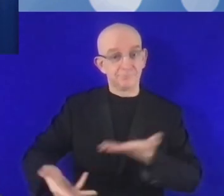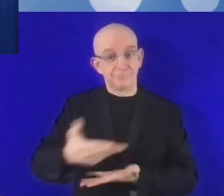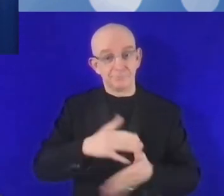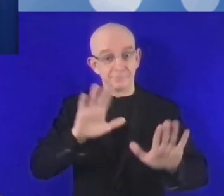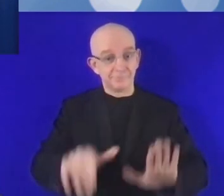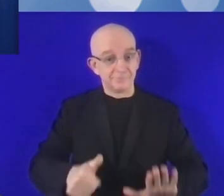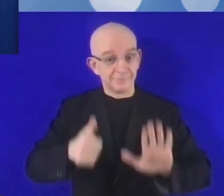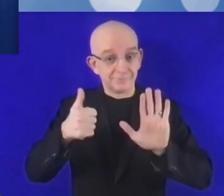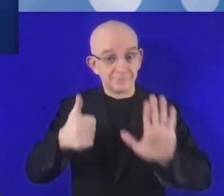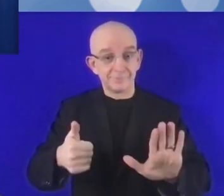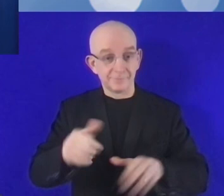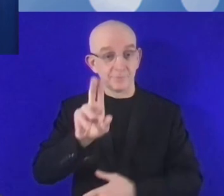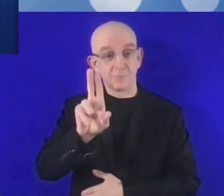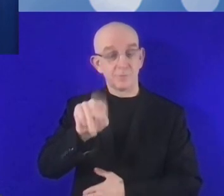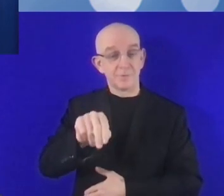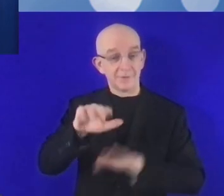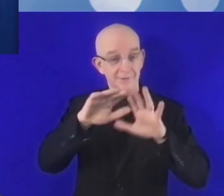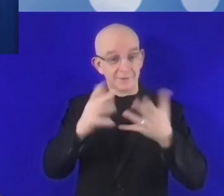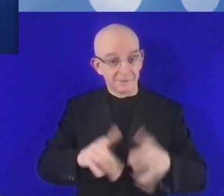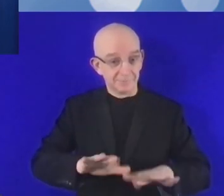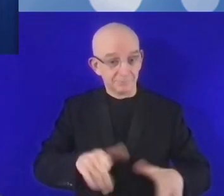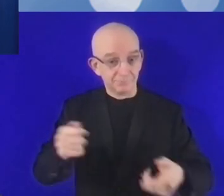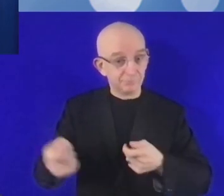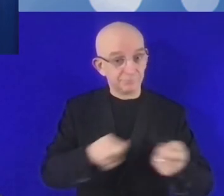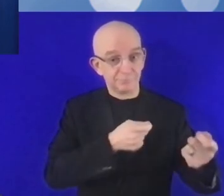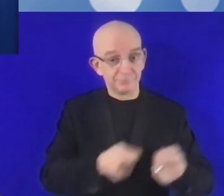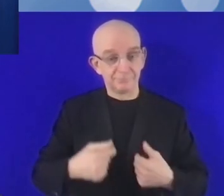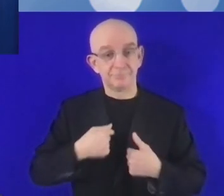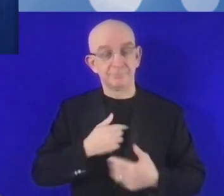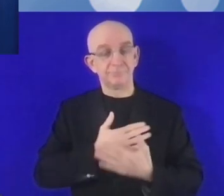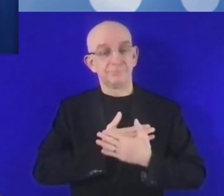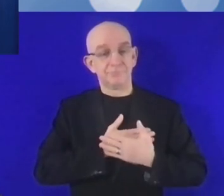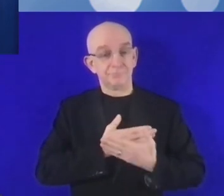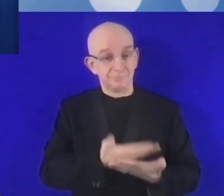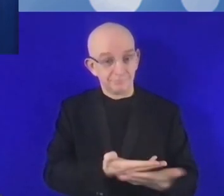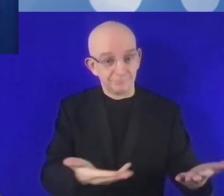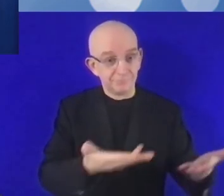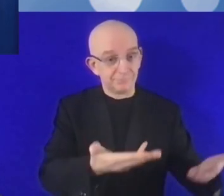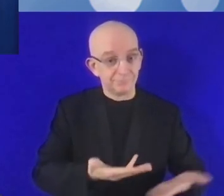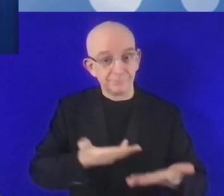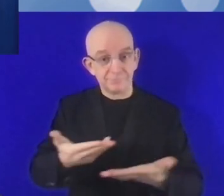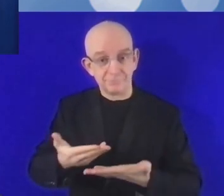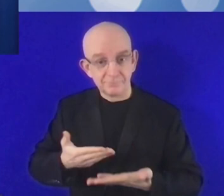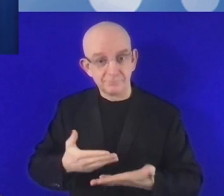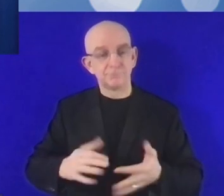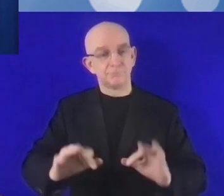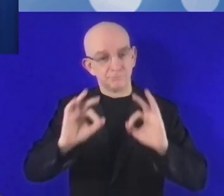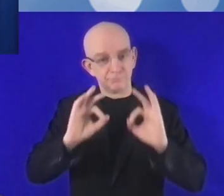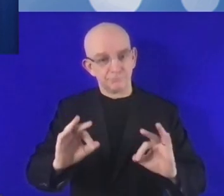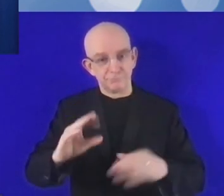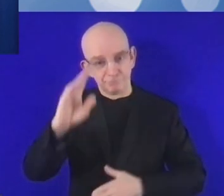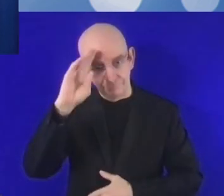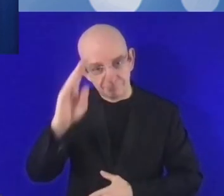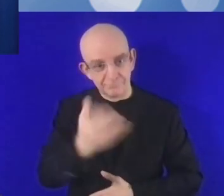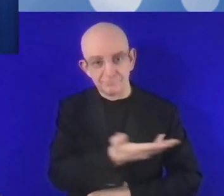十六届智利论坛的参与者。我非常荣幸，我今天能够向